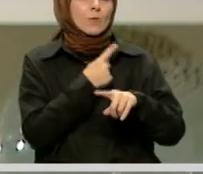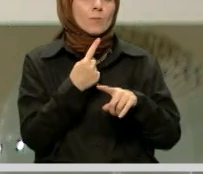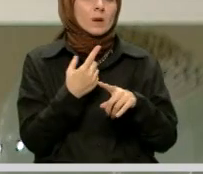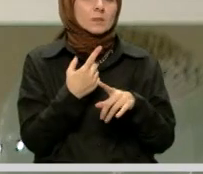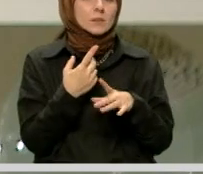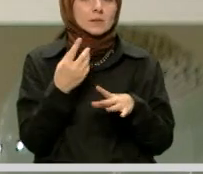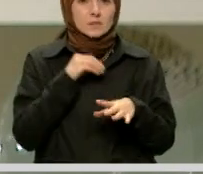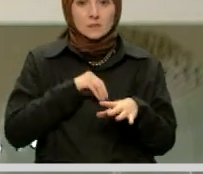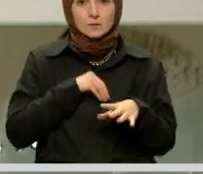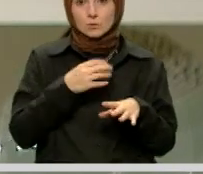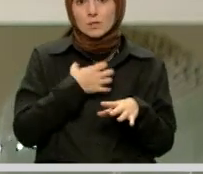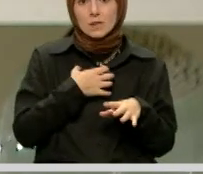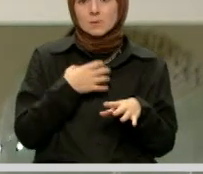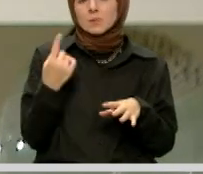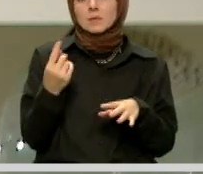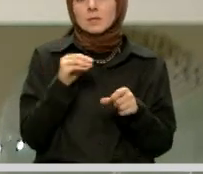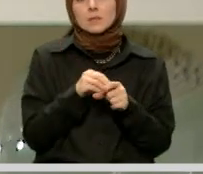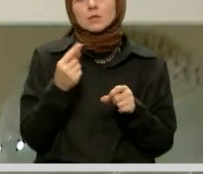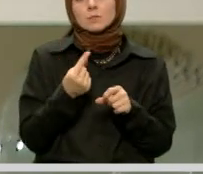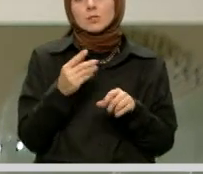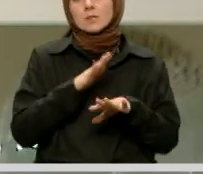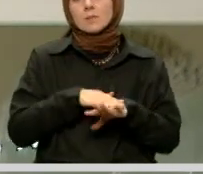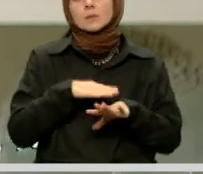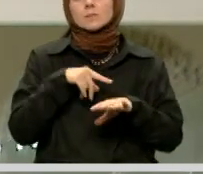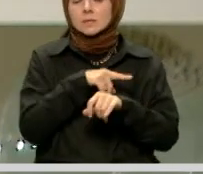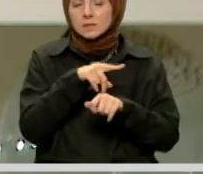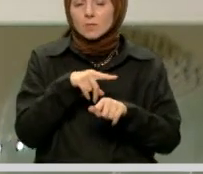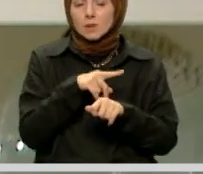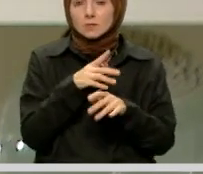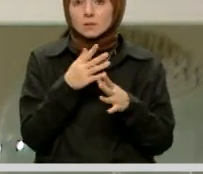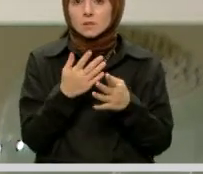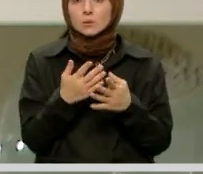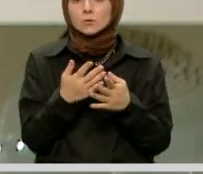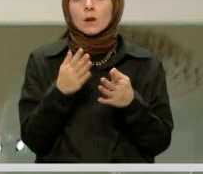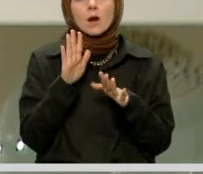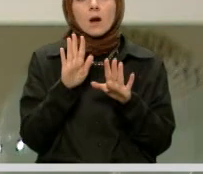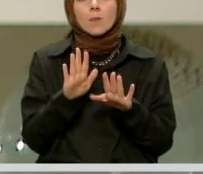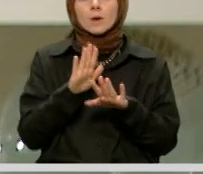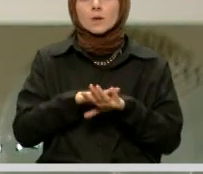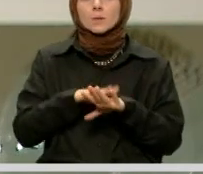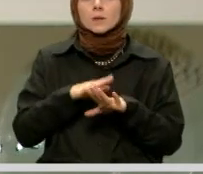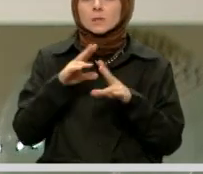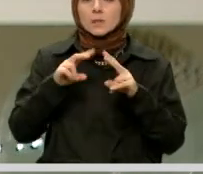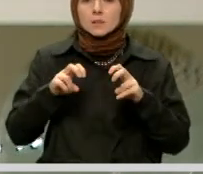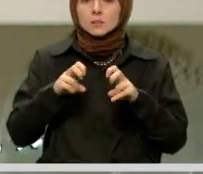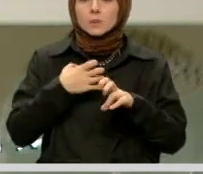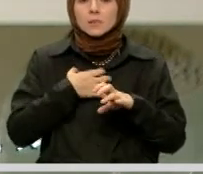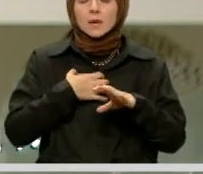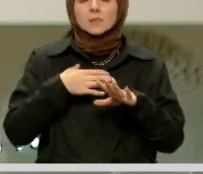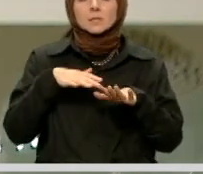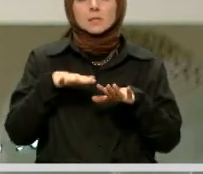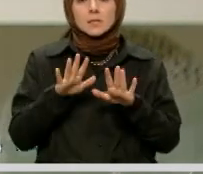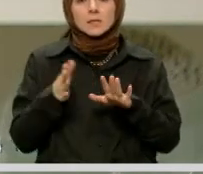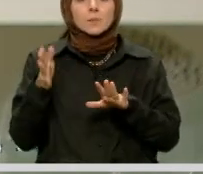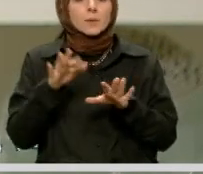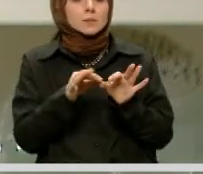aldığımızda çok iyi olacağız. Kendimiz için bir şey yaptığımız çok iyi. Ama artık araştırmalar bunun aksini söylüyor dedi. Kendinize değil de başkasına yaptığınızda size çok daha iyi